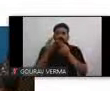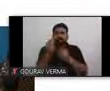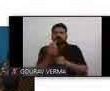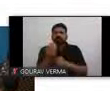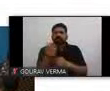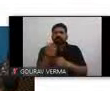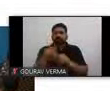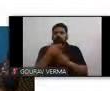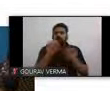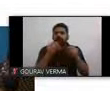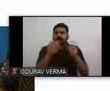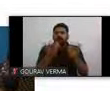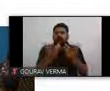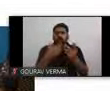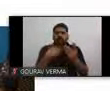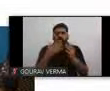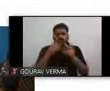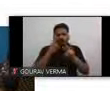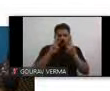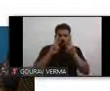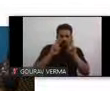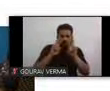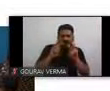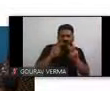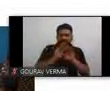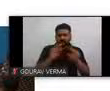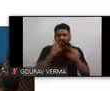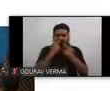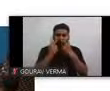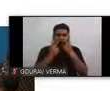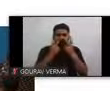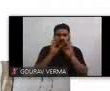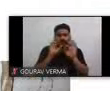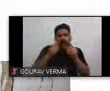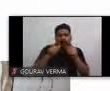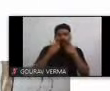we can do for assessing the child's visual tracking.